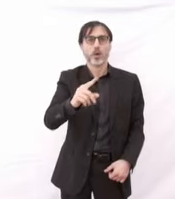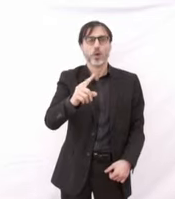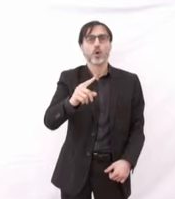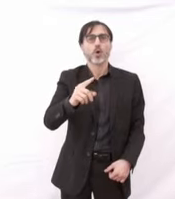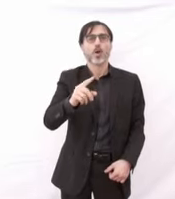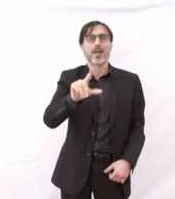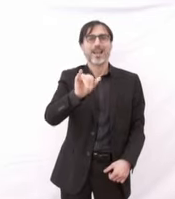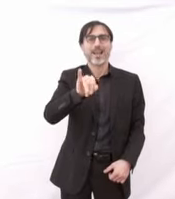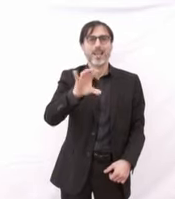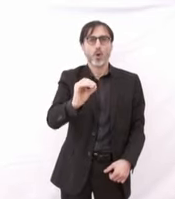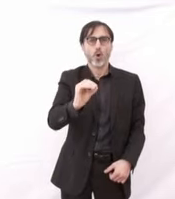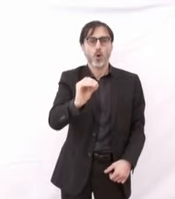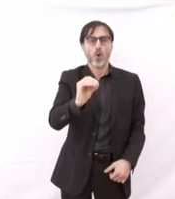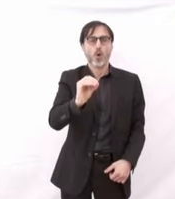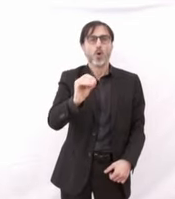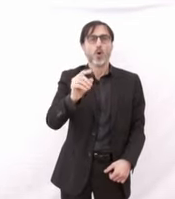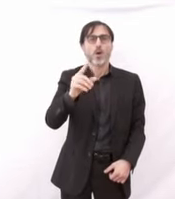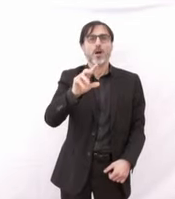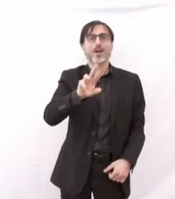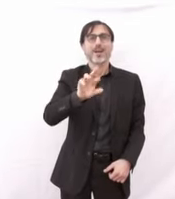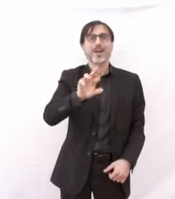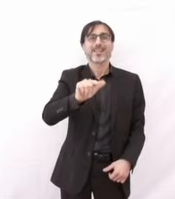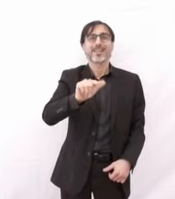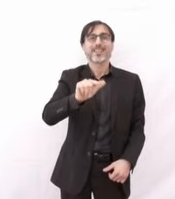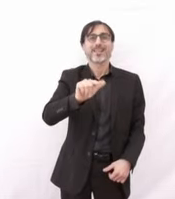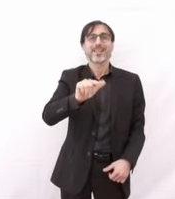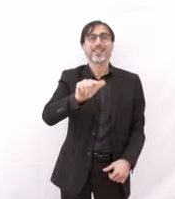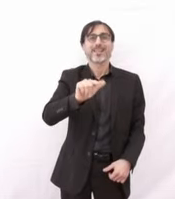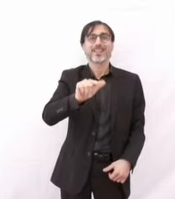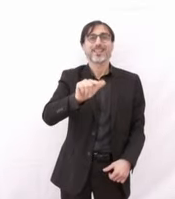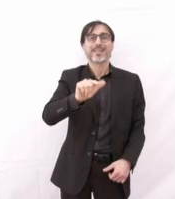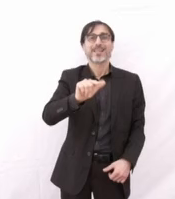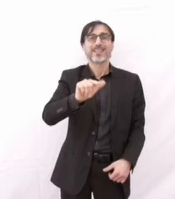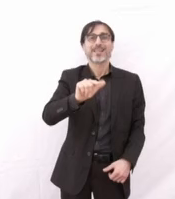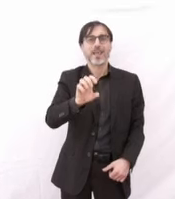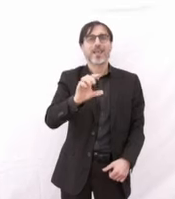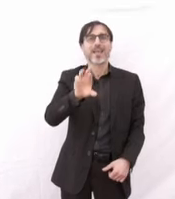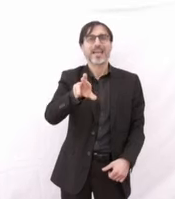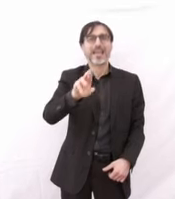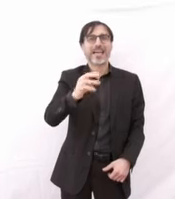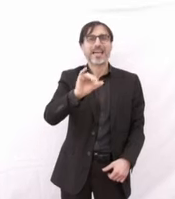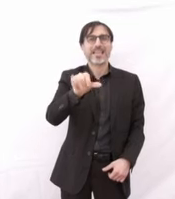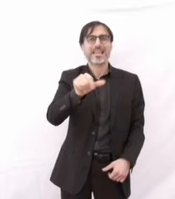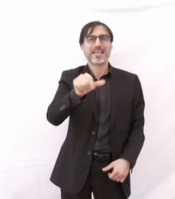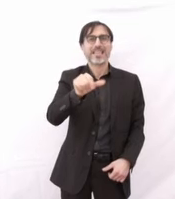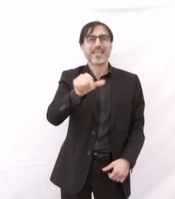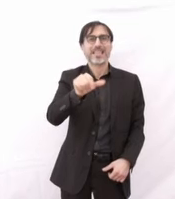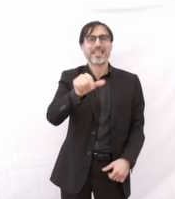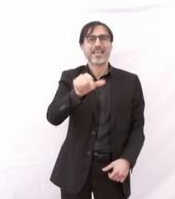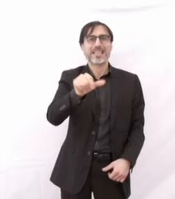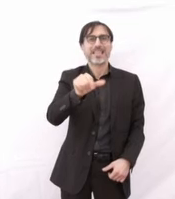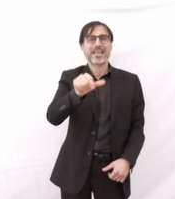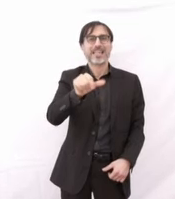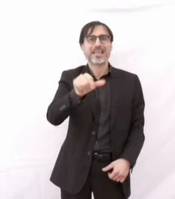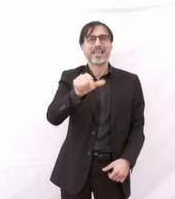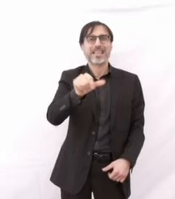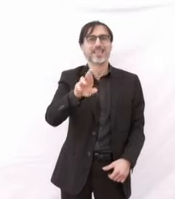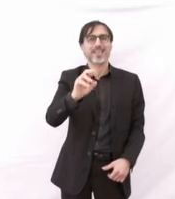Renato Lio, Francesco Tramonte, Pasquale Cristiano, Stefano